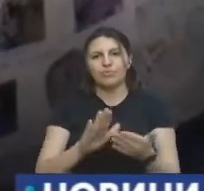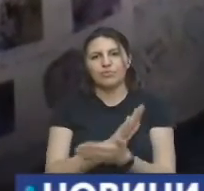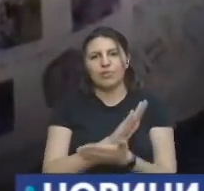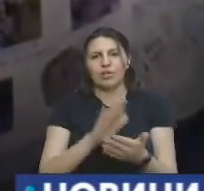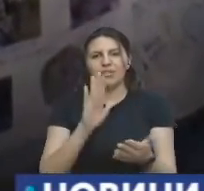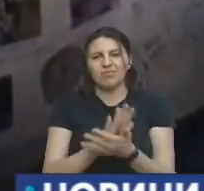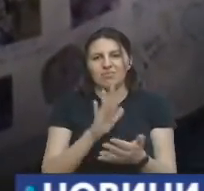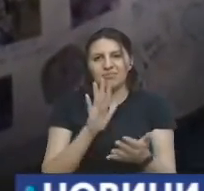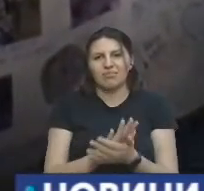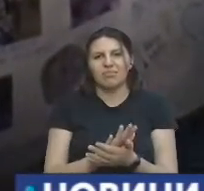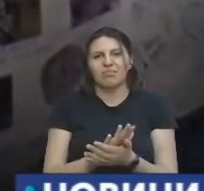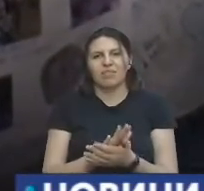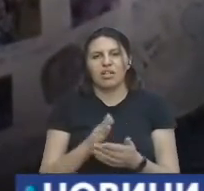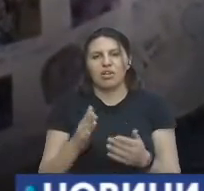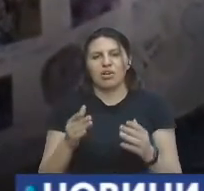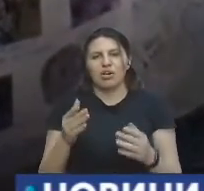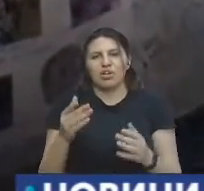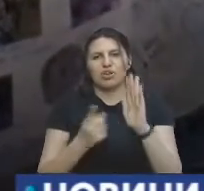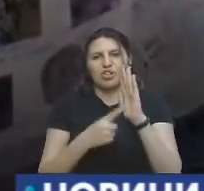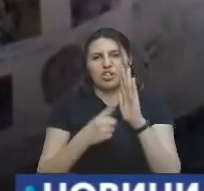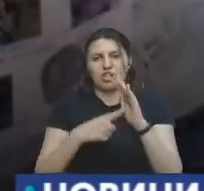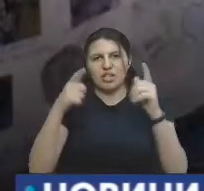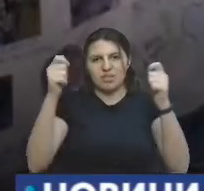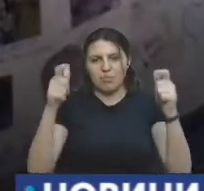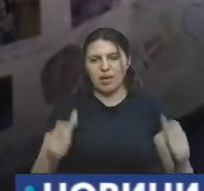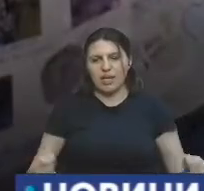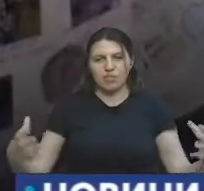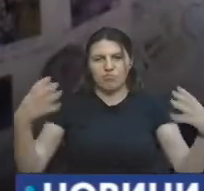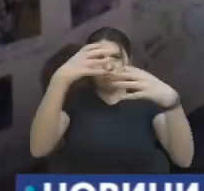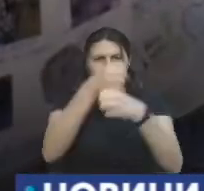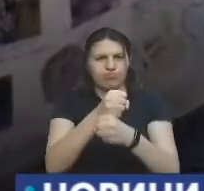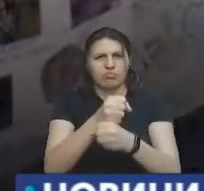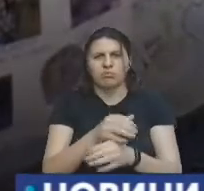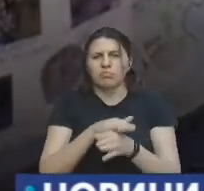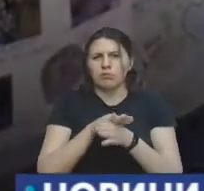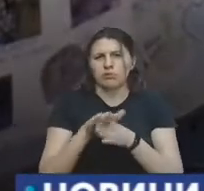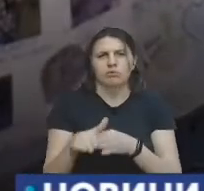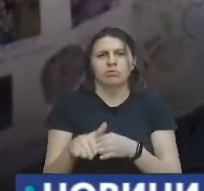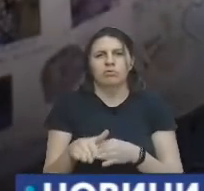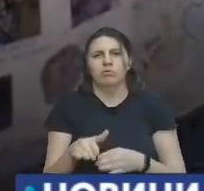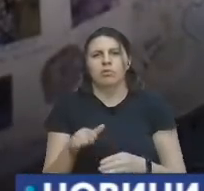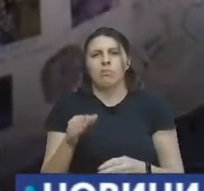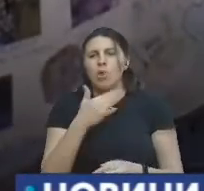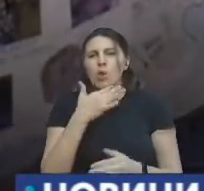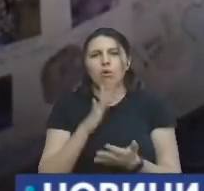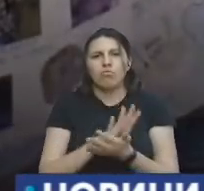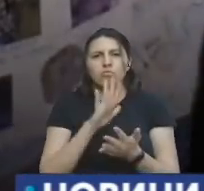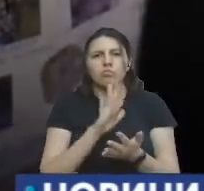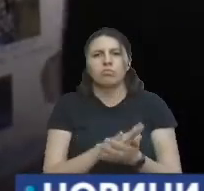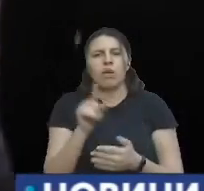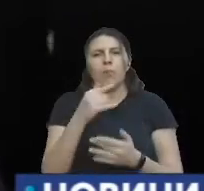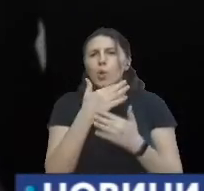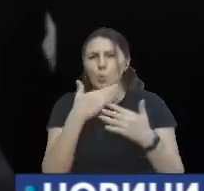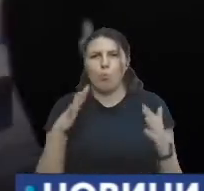мабуть, десь 6 пакетів повного сміття знайшли. Там була не тільки я, ще й студенти технікуму, і